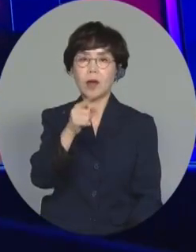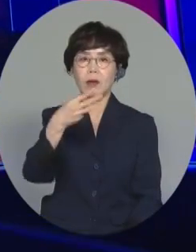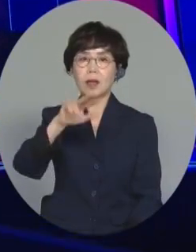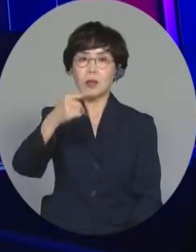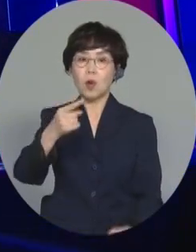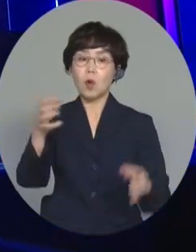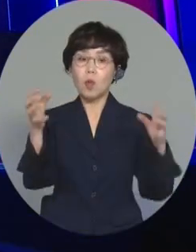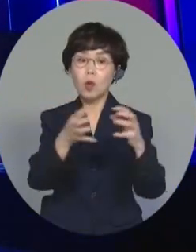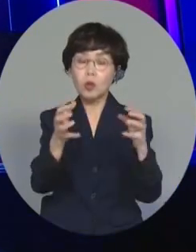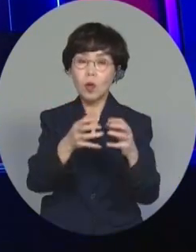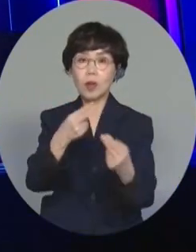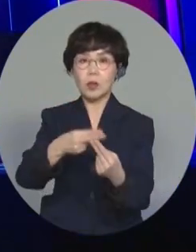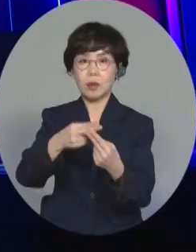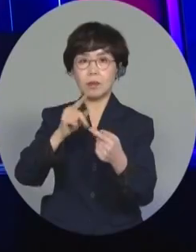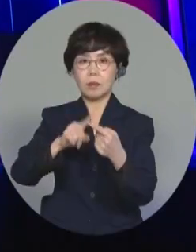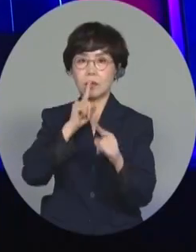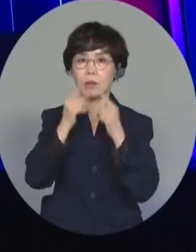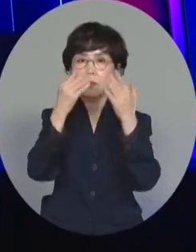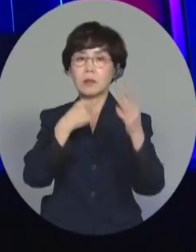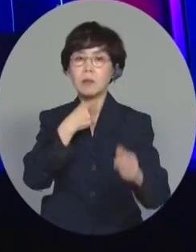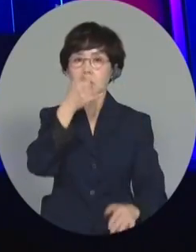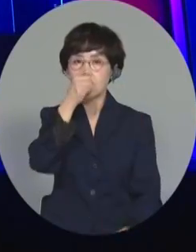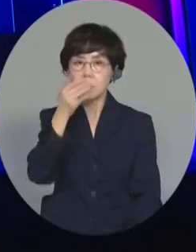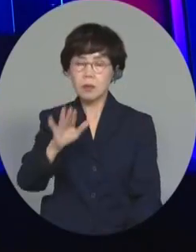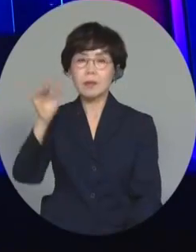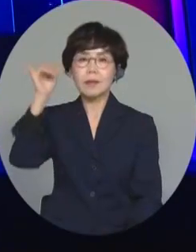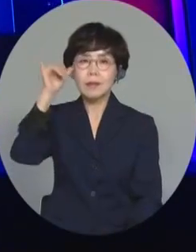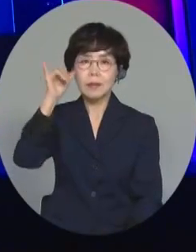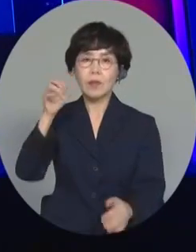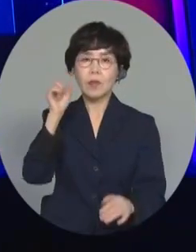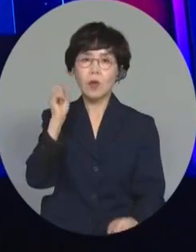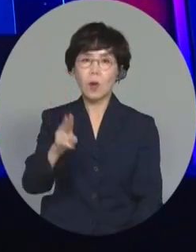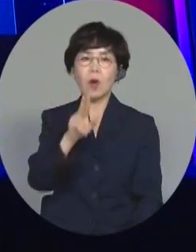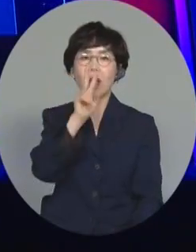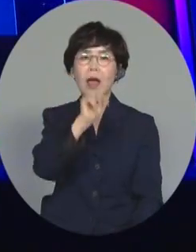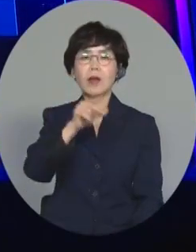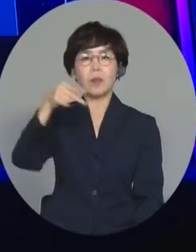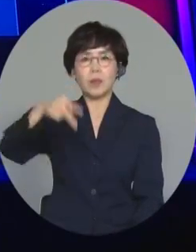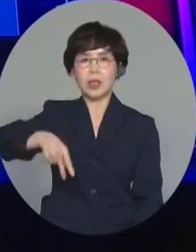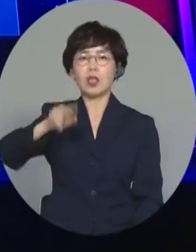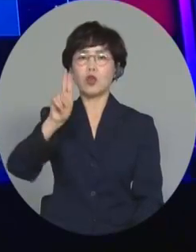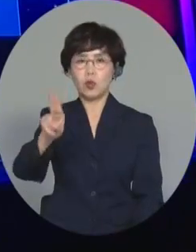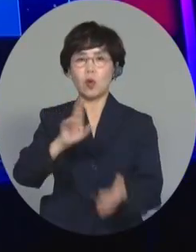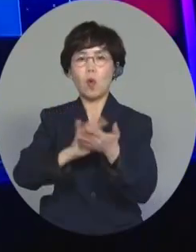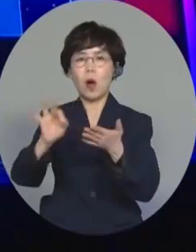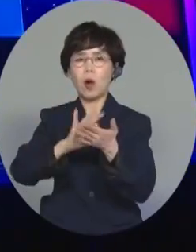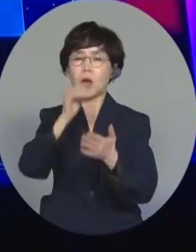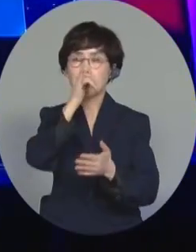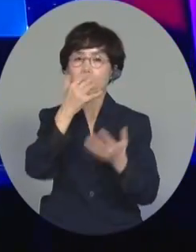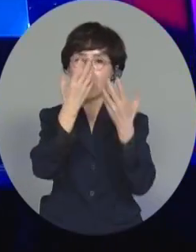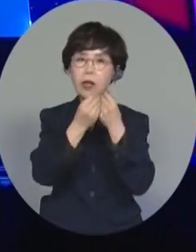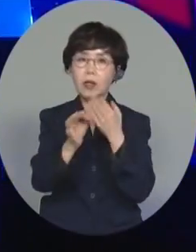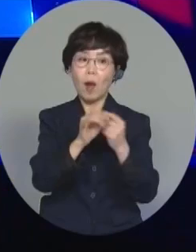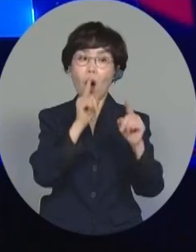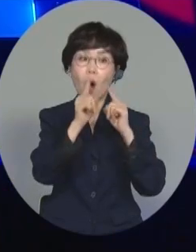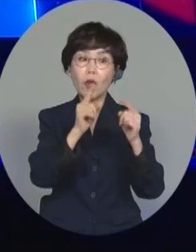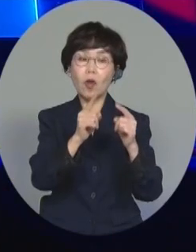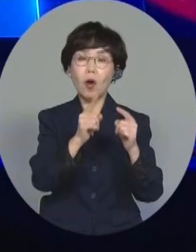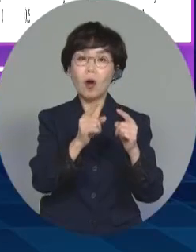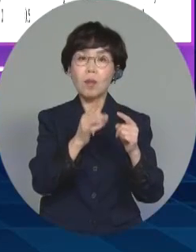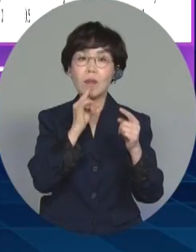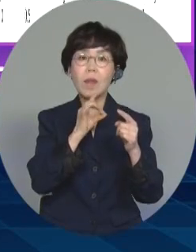대해서 말씀드렸었는데요. AI를 신경 연산자로서 사용할 수가 있습니다. 그러니까 언어 모델을 이제